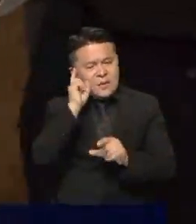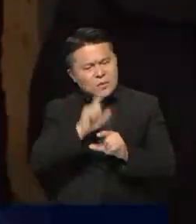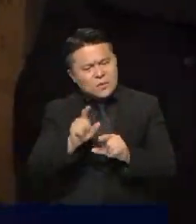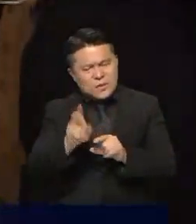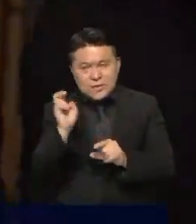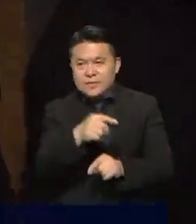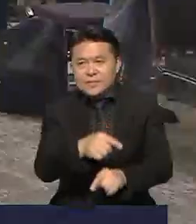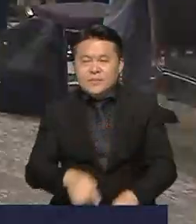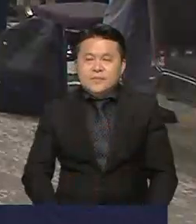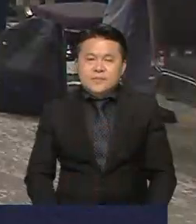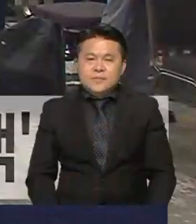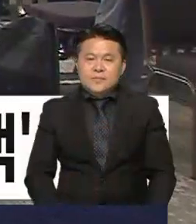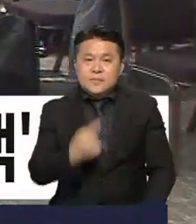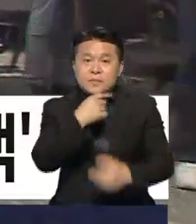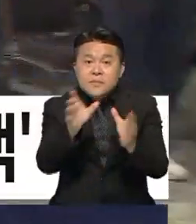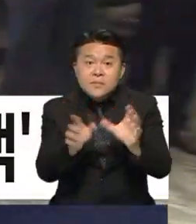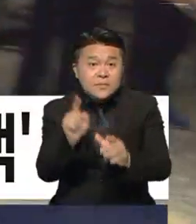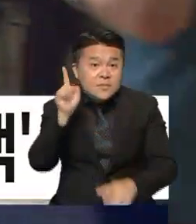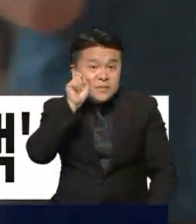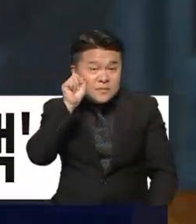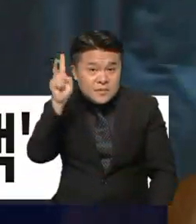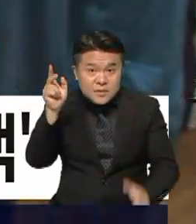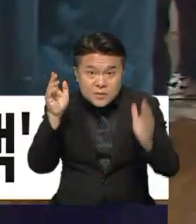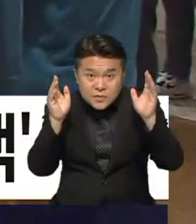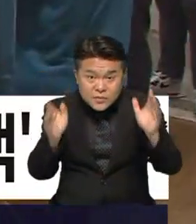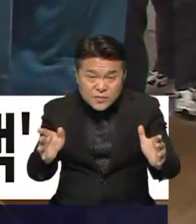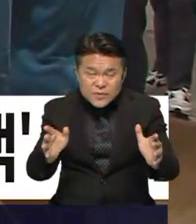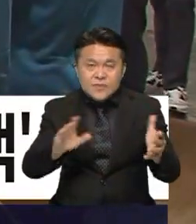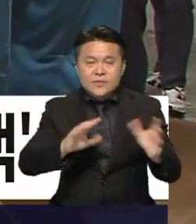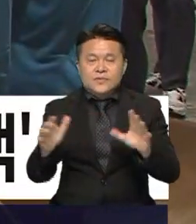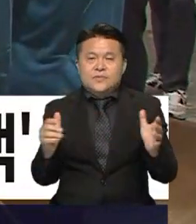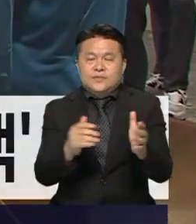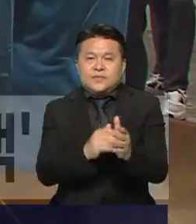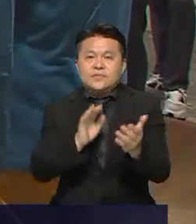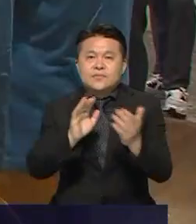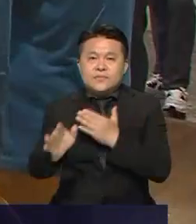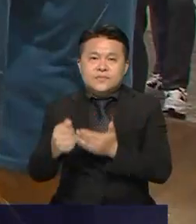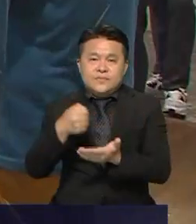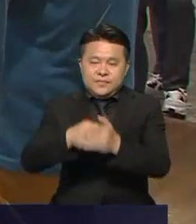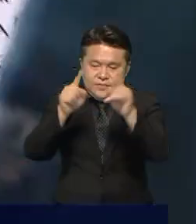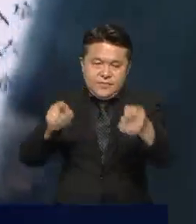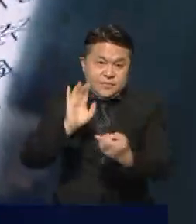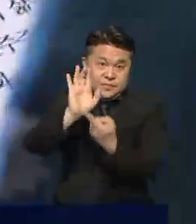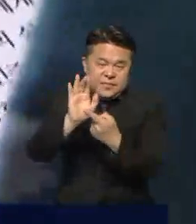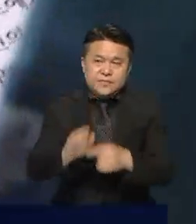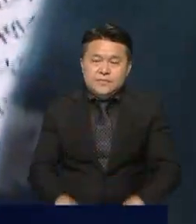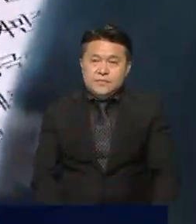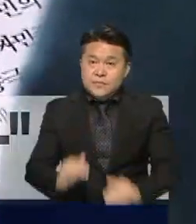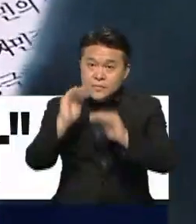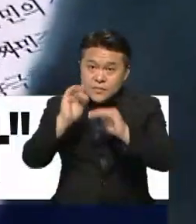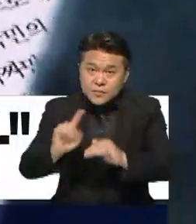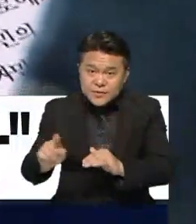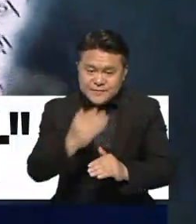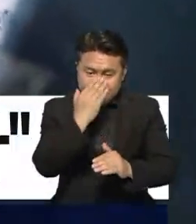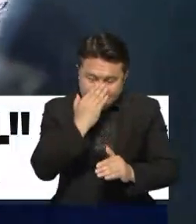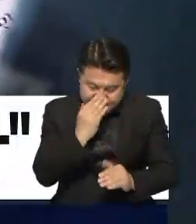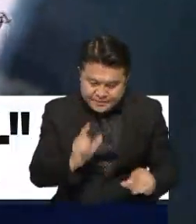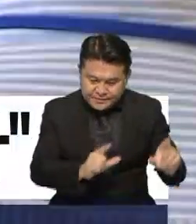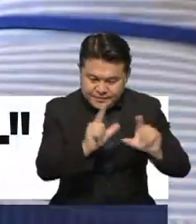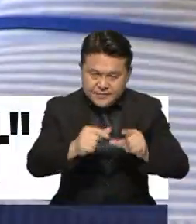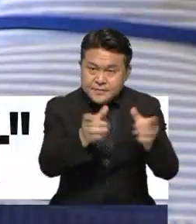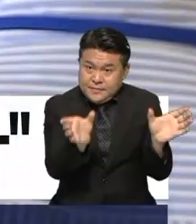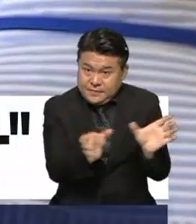보입니다. 민주당은 1박 2일 일정의 워크숍을 정리하며 결의문을 채택했습니다. 결의문에는 겸손한